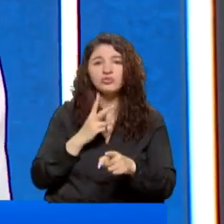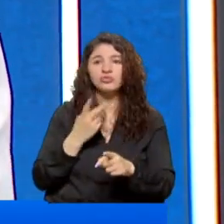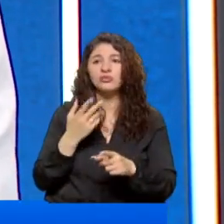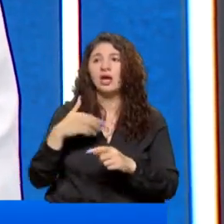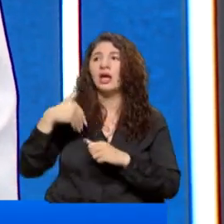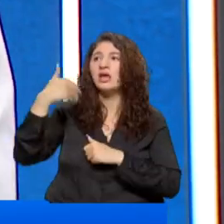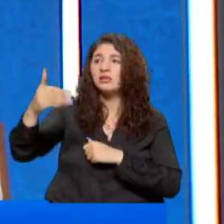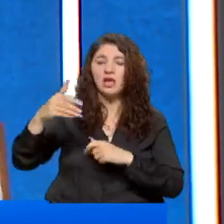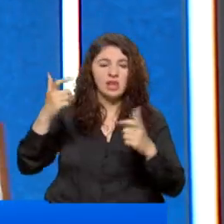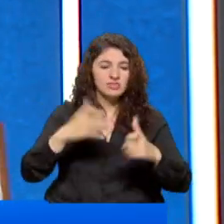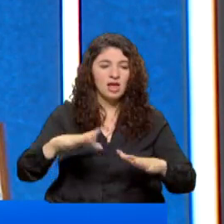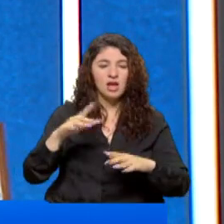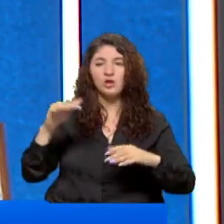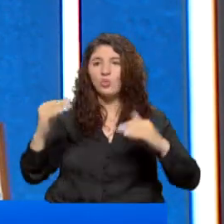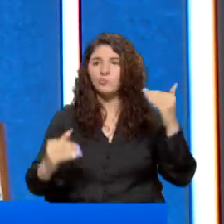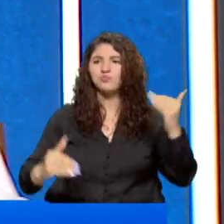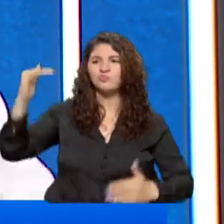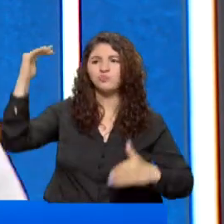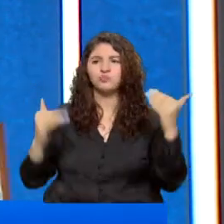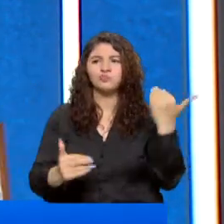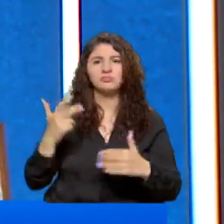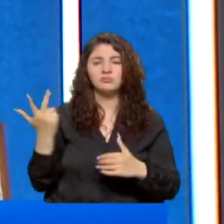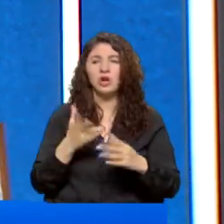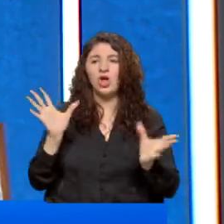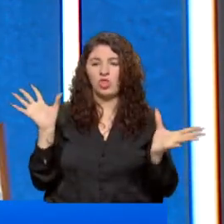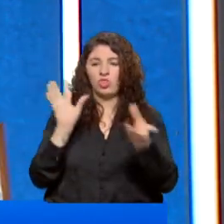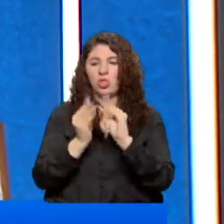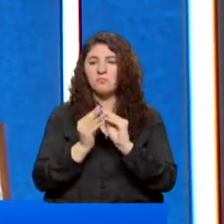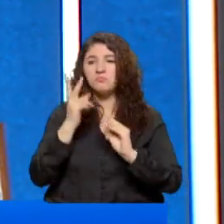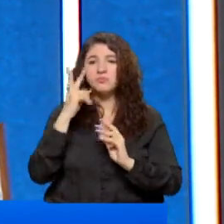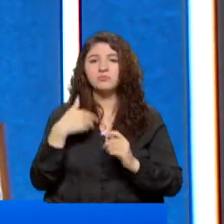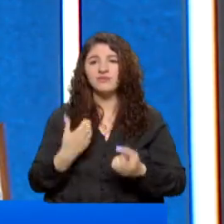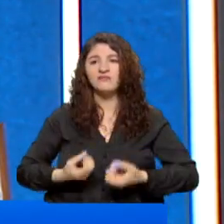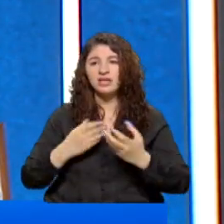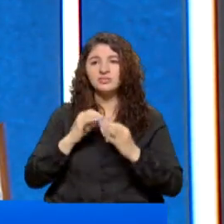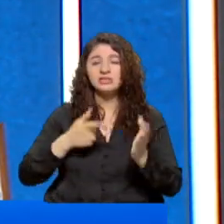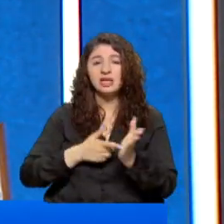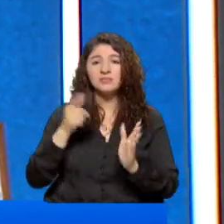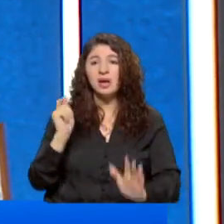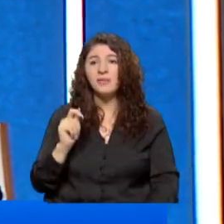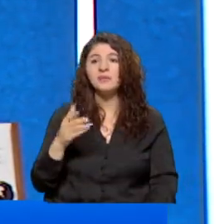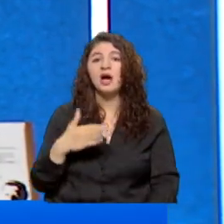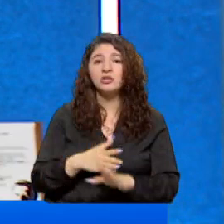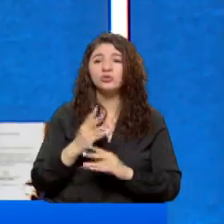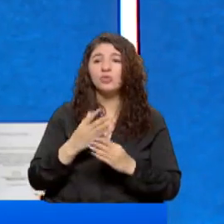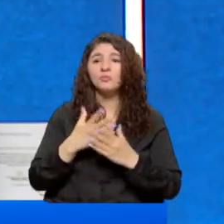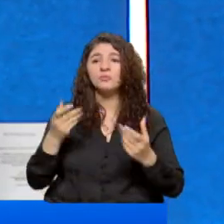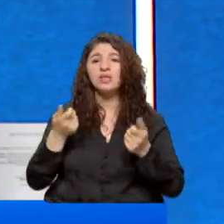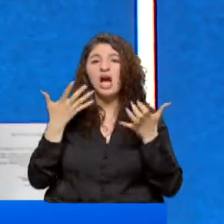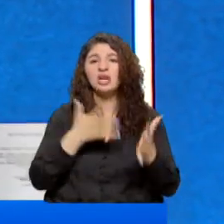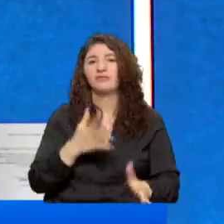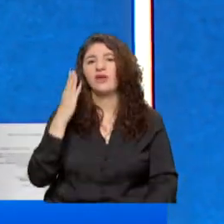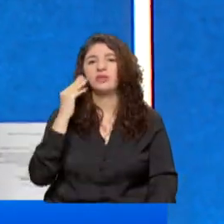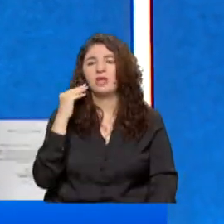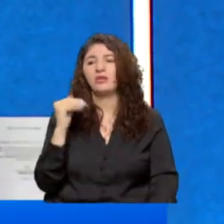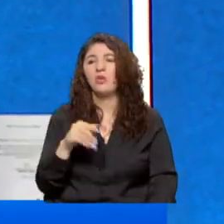İtalya yerli oranı çok Orantısız Dolayısıyla toplama baktığınız zaman bizim verimsiz tarım yapmamız Aslında çok büyük bir israf